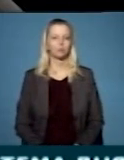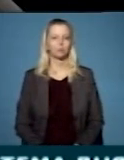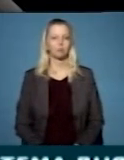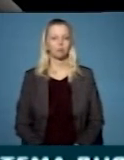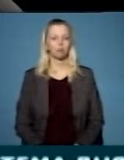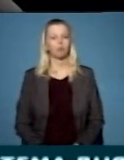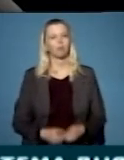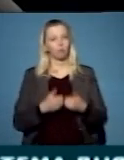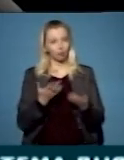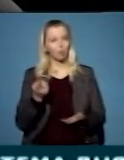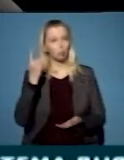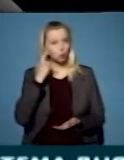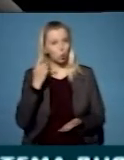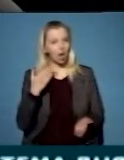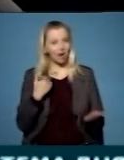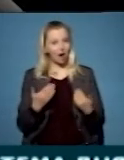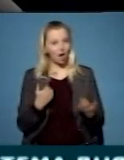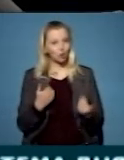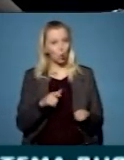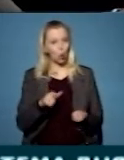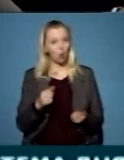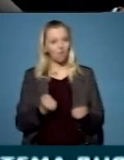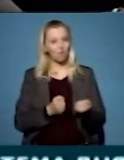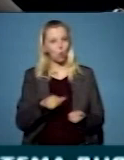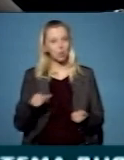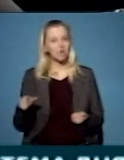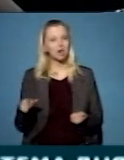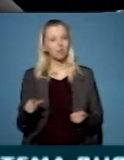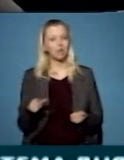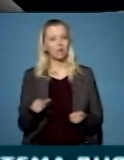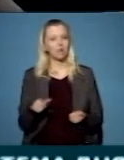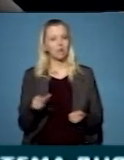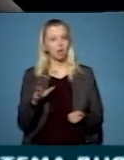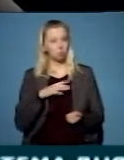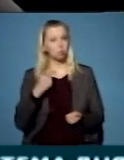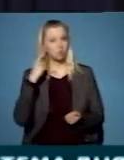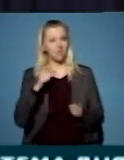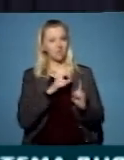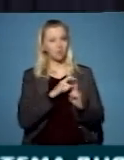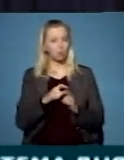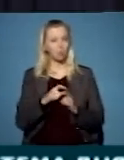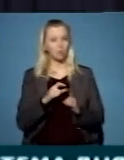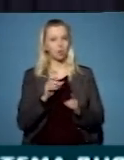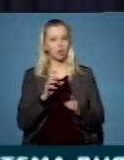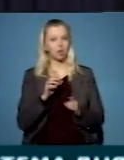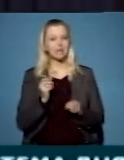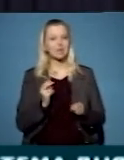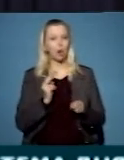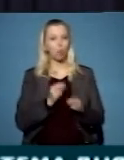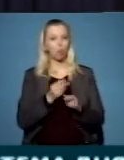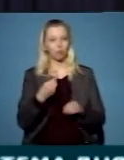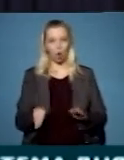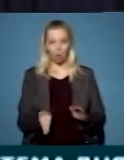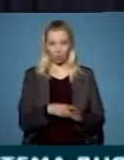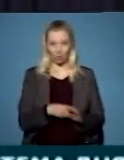Адже ви почули реакцію водіїв і звучала фраза, власне, про те запобігання